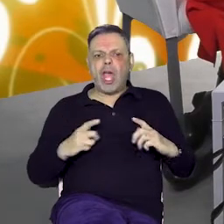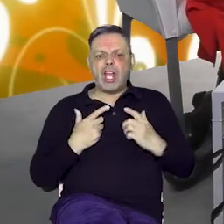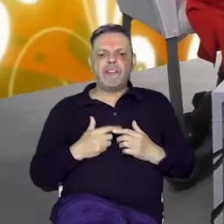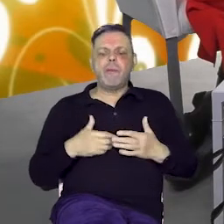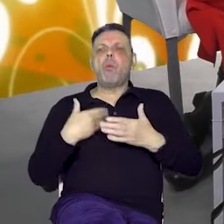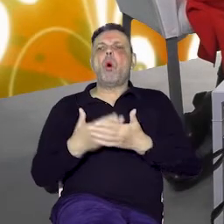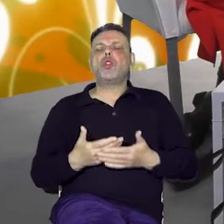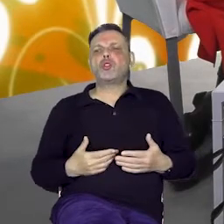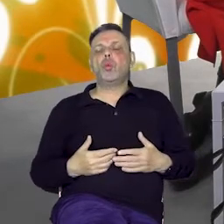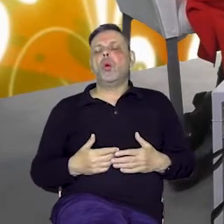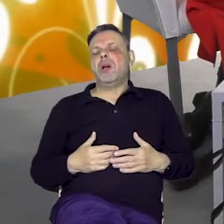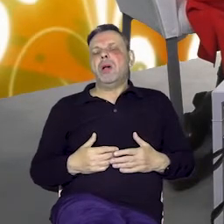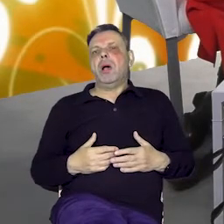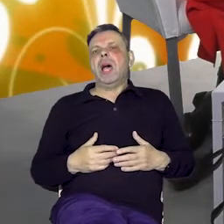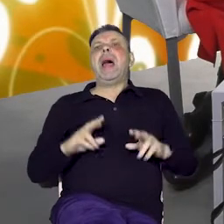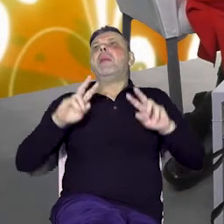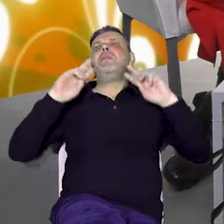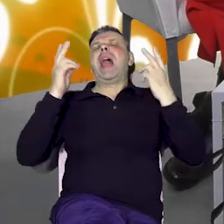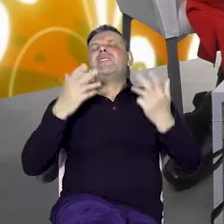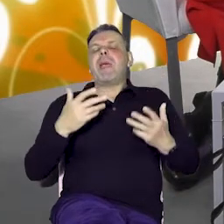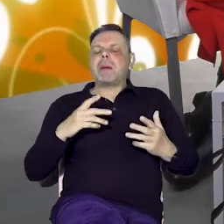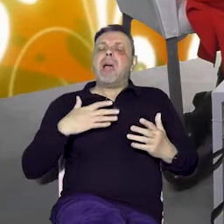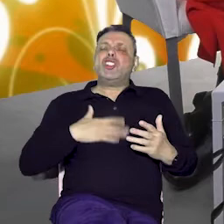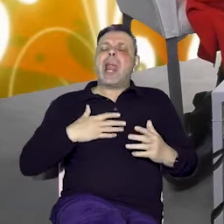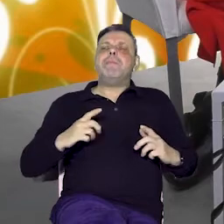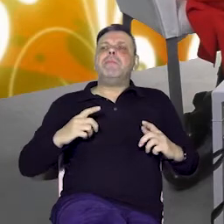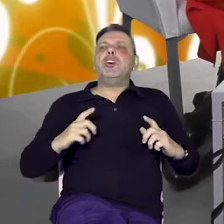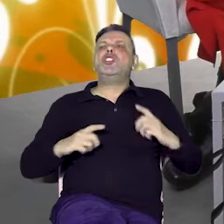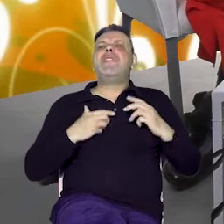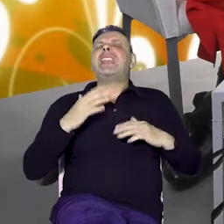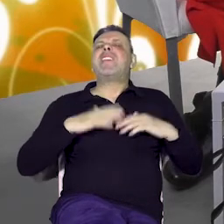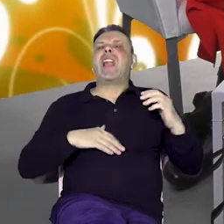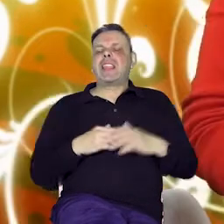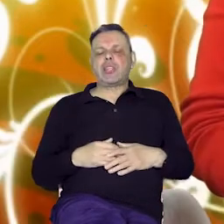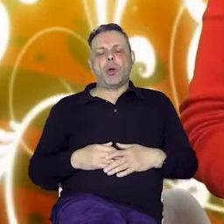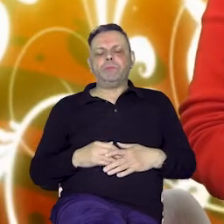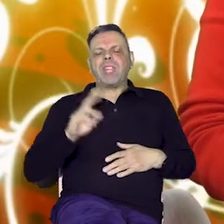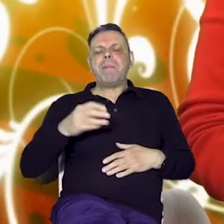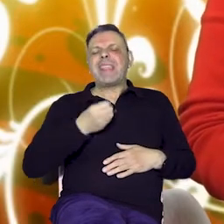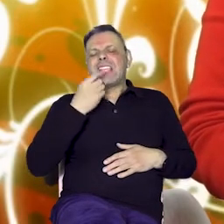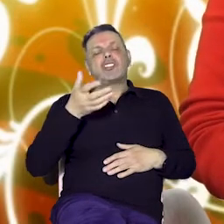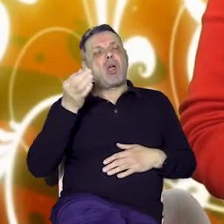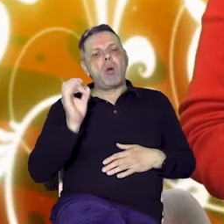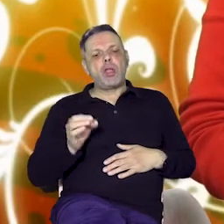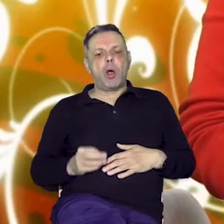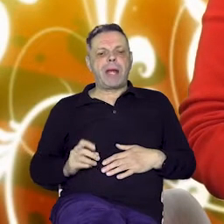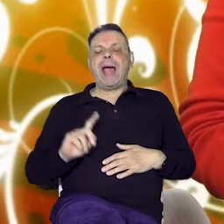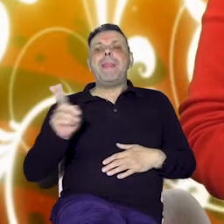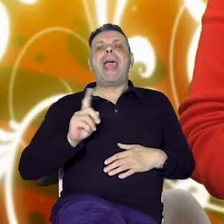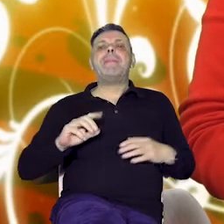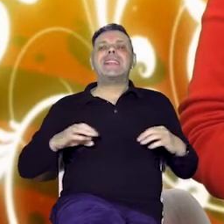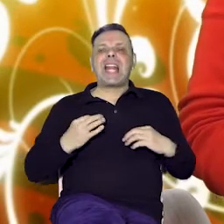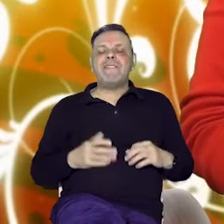na svemir živim kvalitetno. Znate što je, gospođo Sonja, možda jedna izreka koja je vrlo dobra, da u stvari nema zdravih, ima